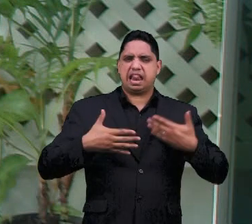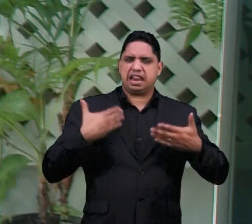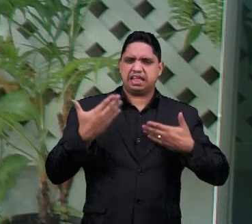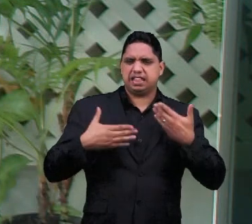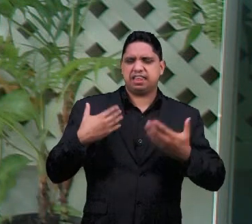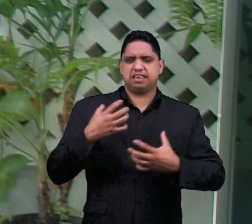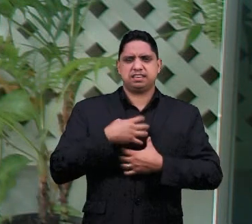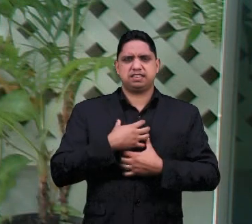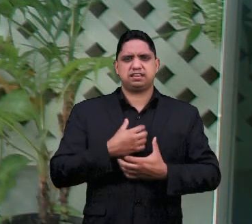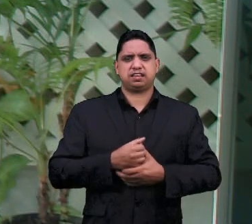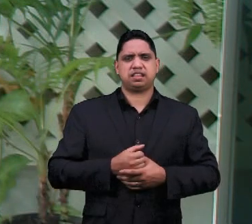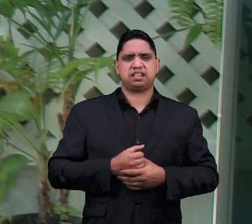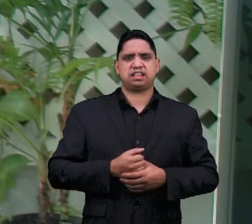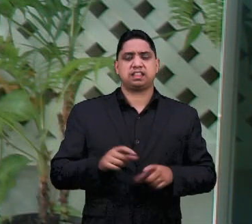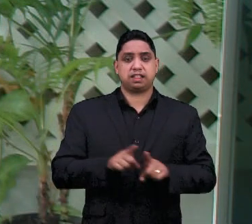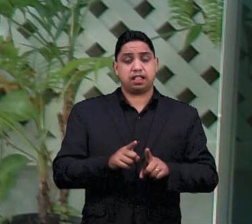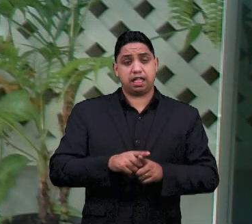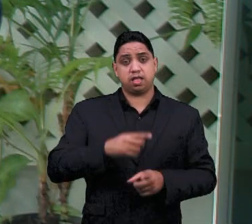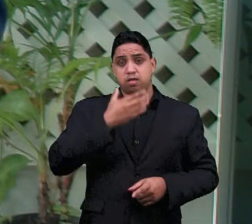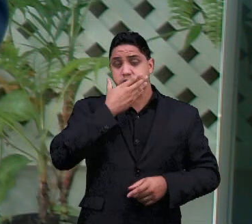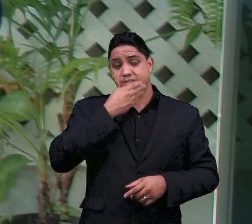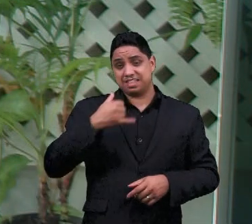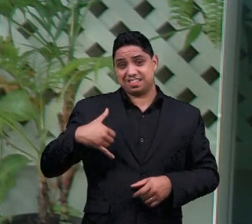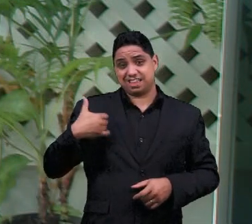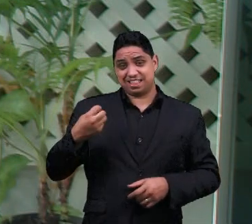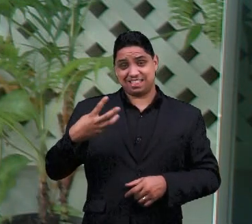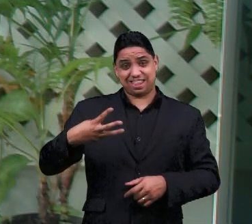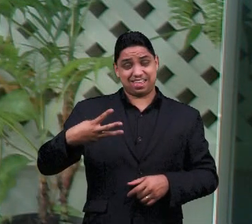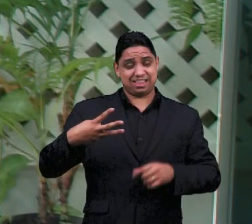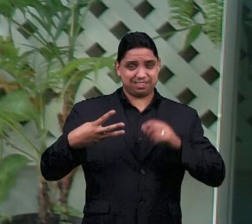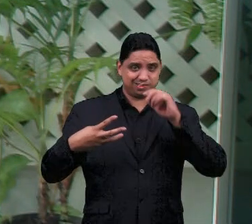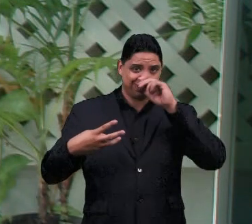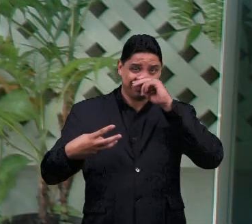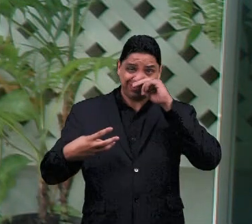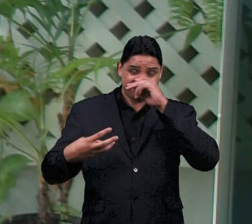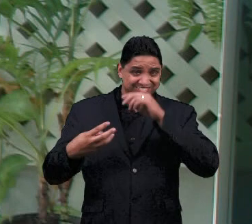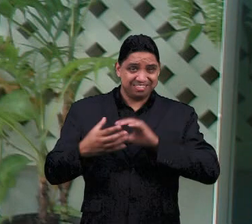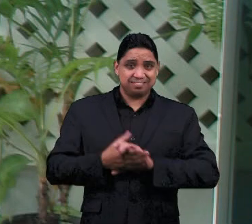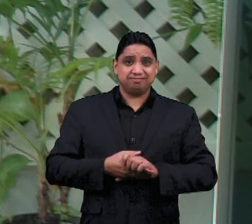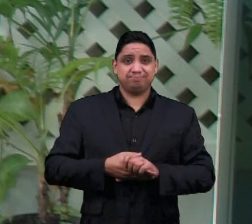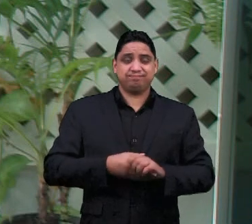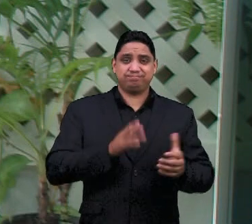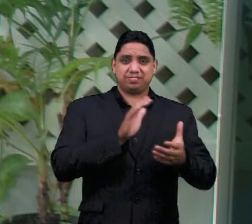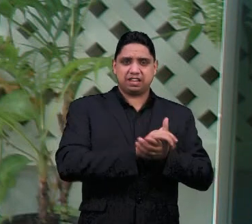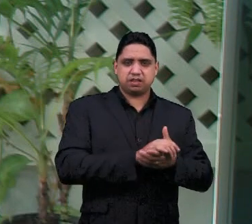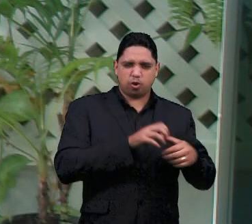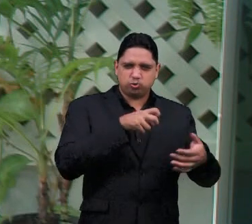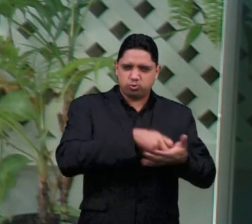est réalisé à l'école publique dominicale. Un grand...